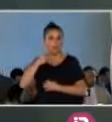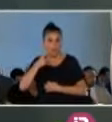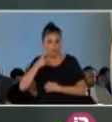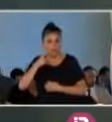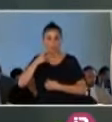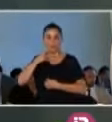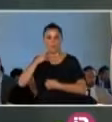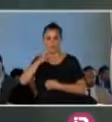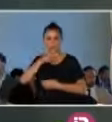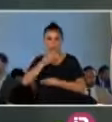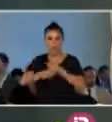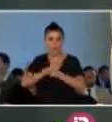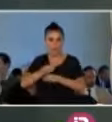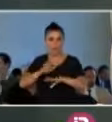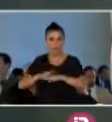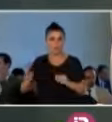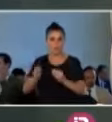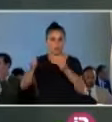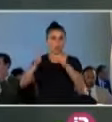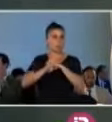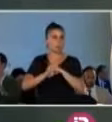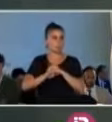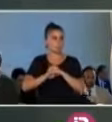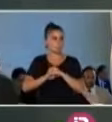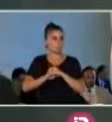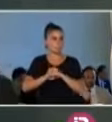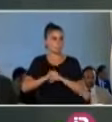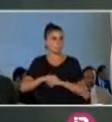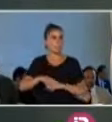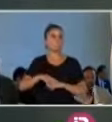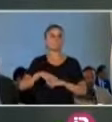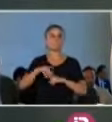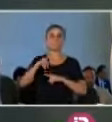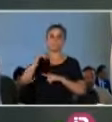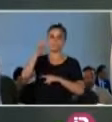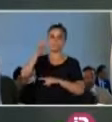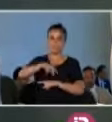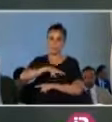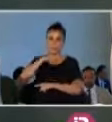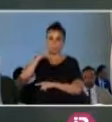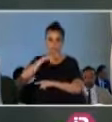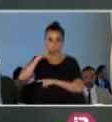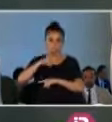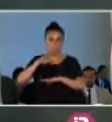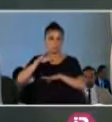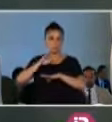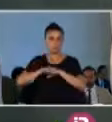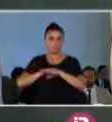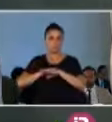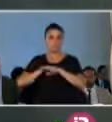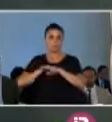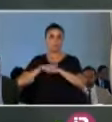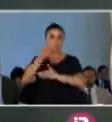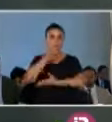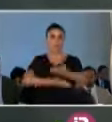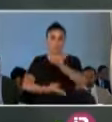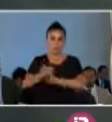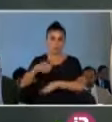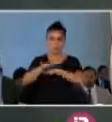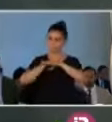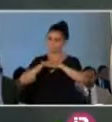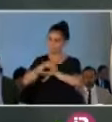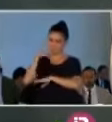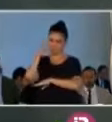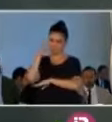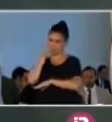posat en marxa una renda social, el sospir que et correspon per haver escurçat l'espera d'una operació, o l'abraçada